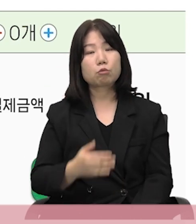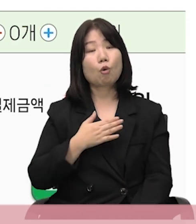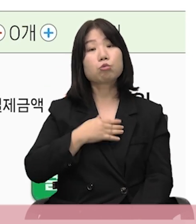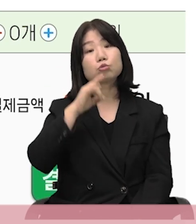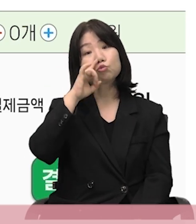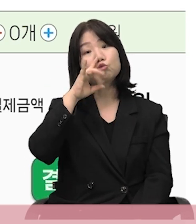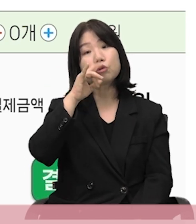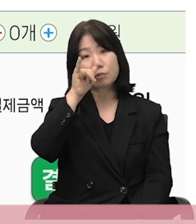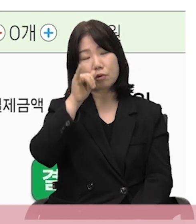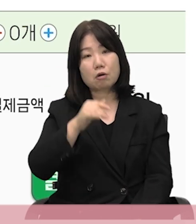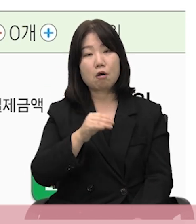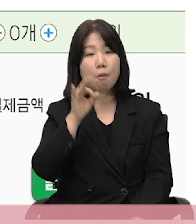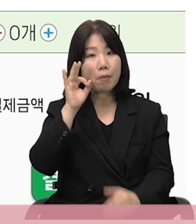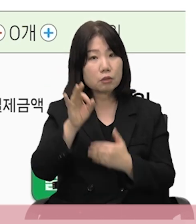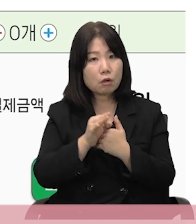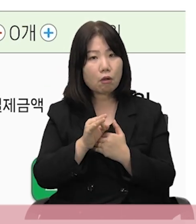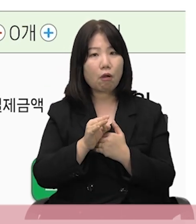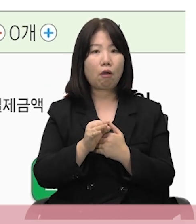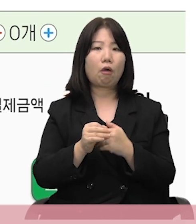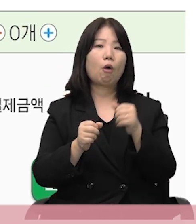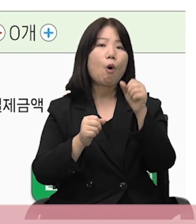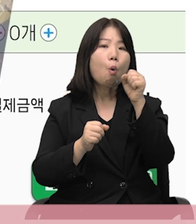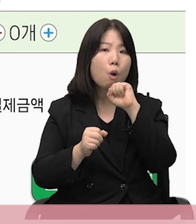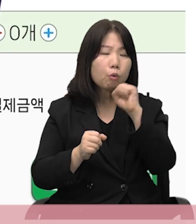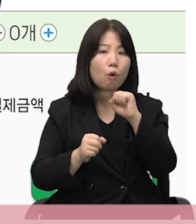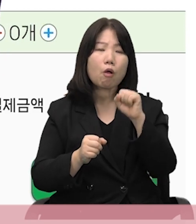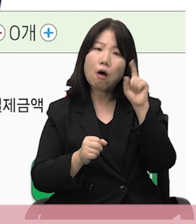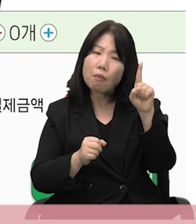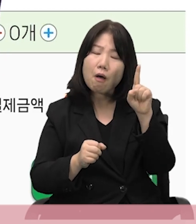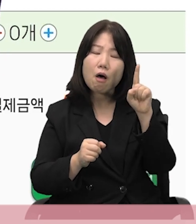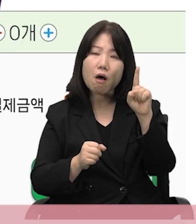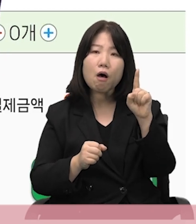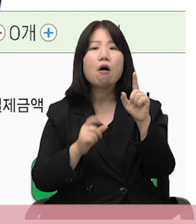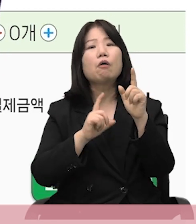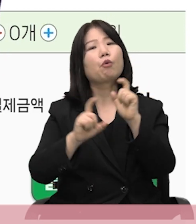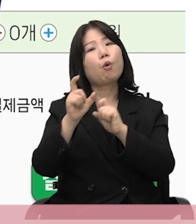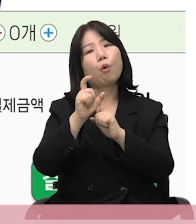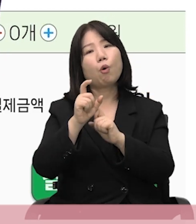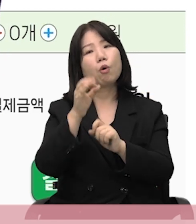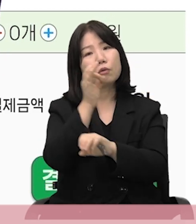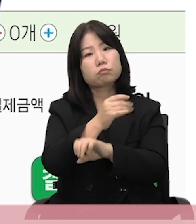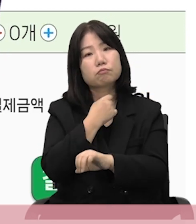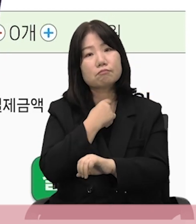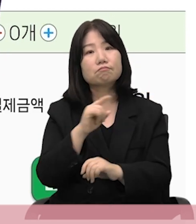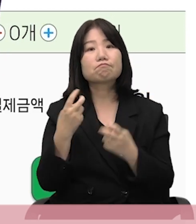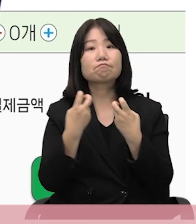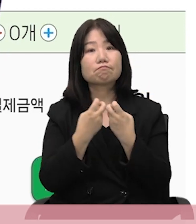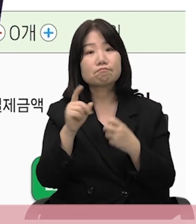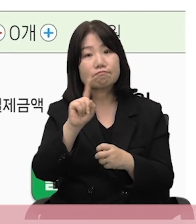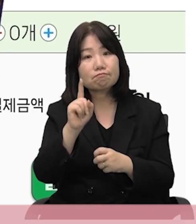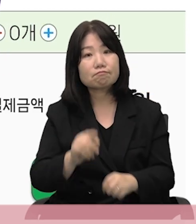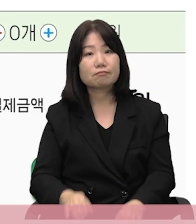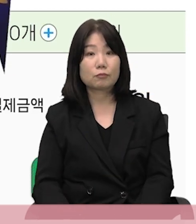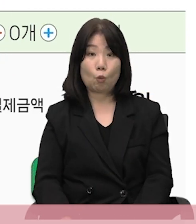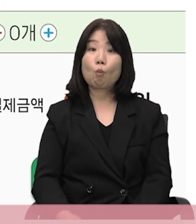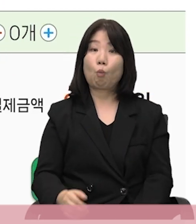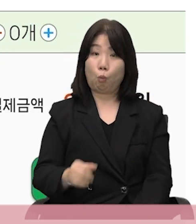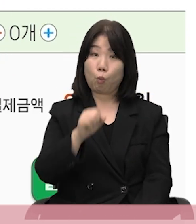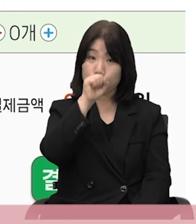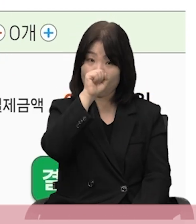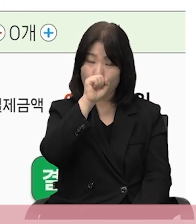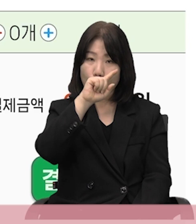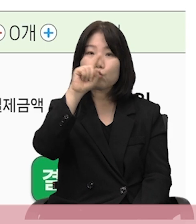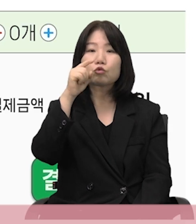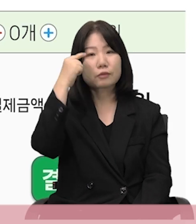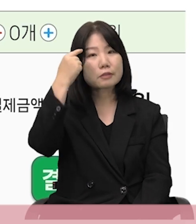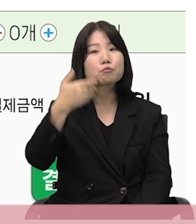있어요. 만약에 월드콘을 하나만 담았는데 한 개를 더 사고 싶으면 어떻게 해야 해요? 좋은 질문이에요.